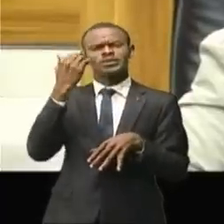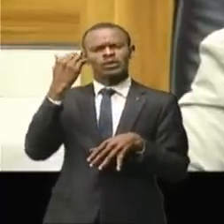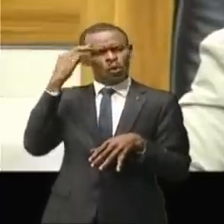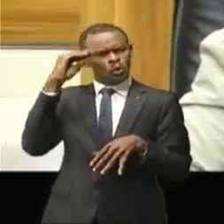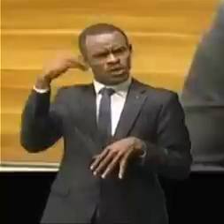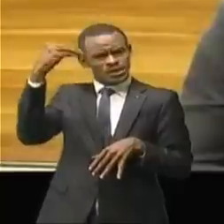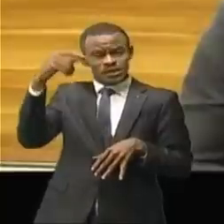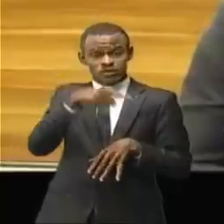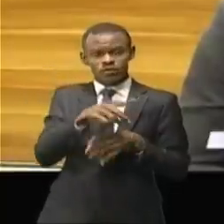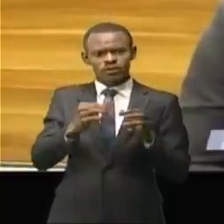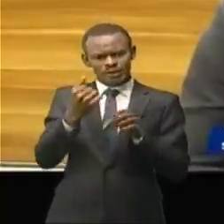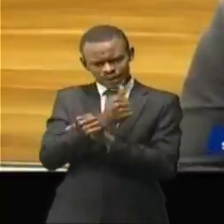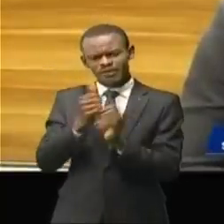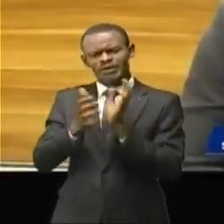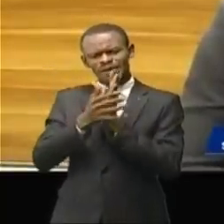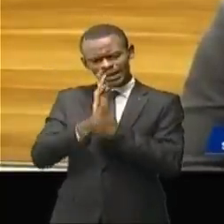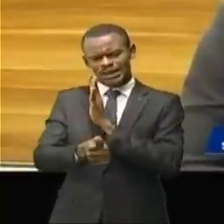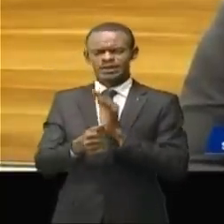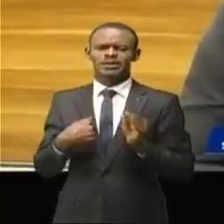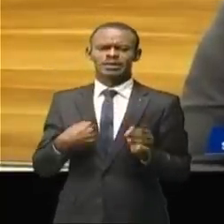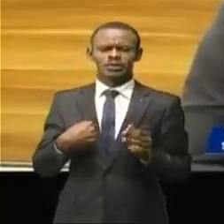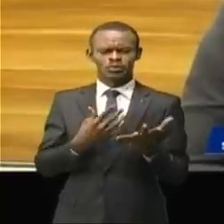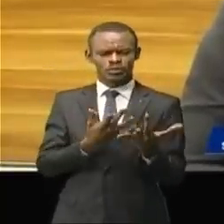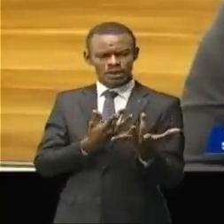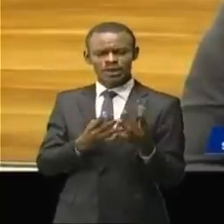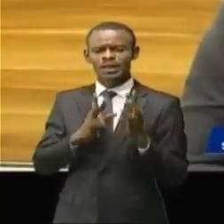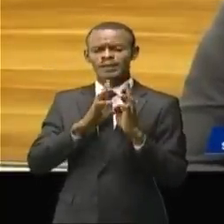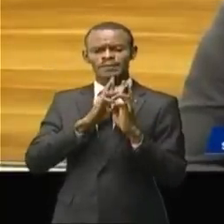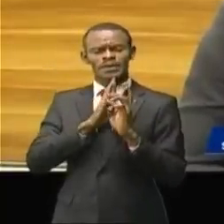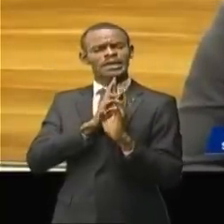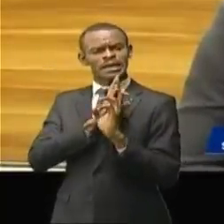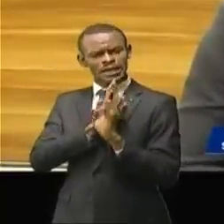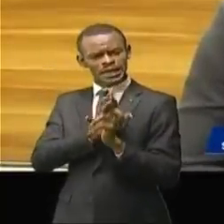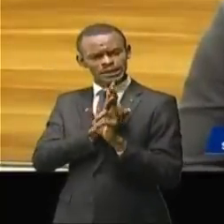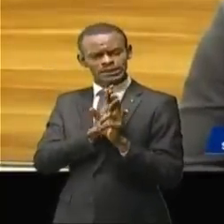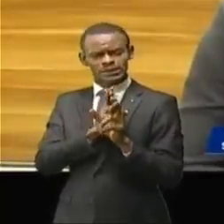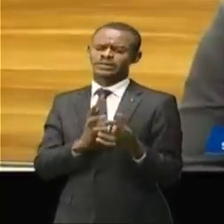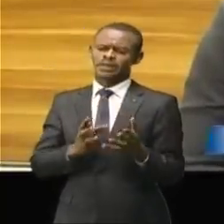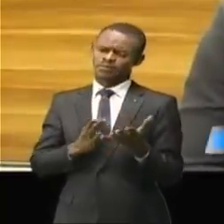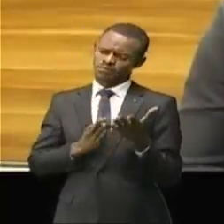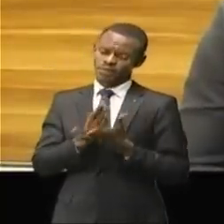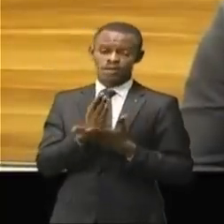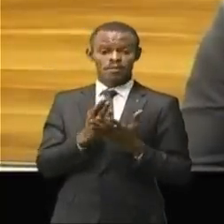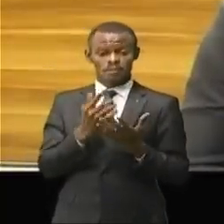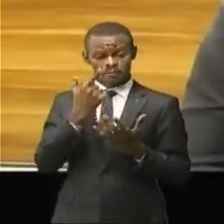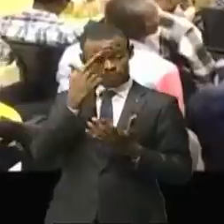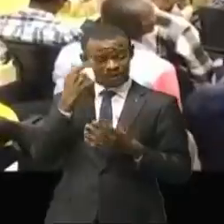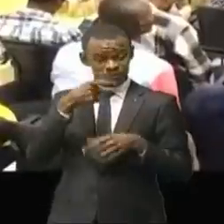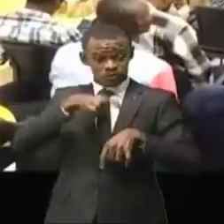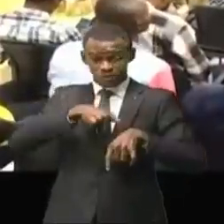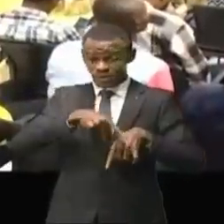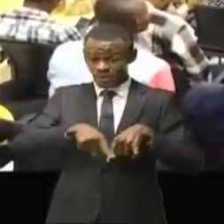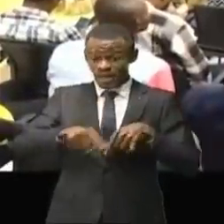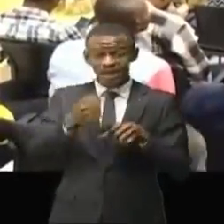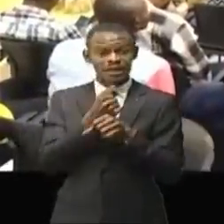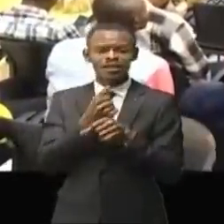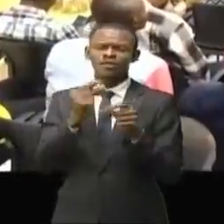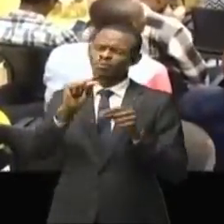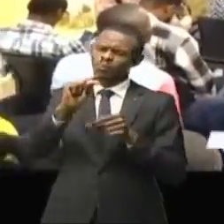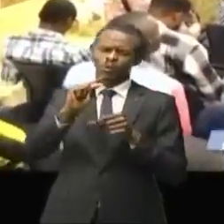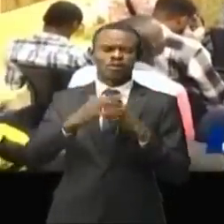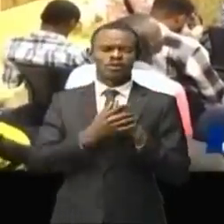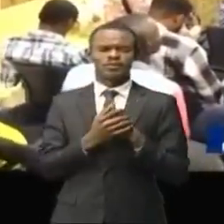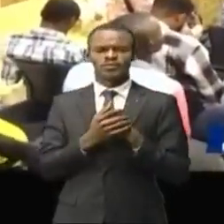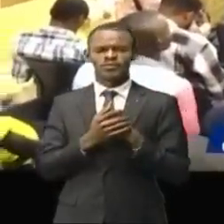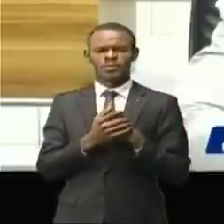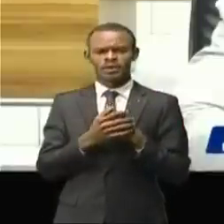obligation des résultats parce que les délais de votre travail sera très court c'est la ciseaux vont se